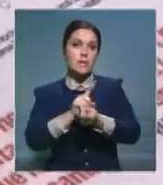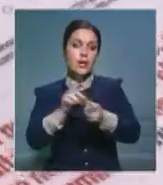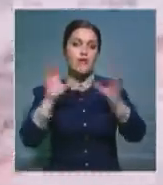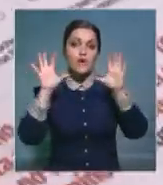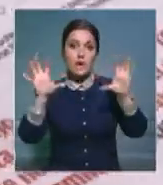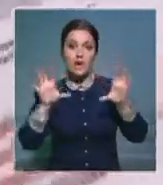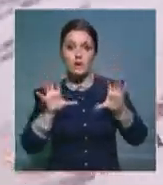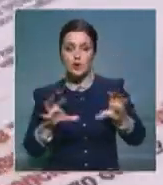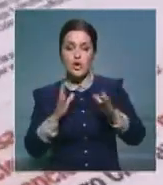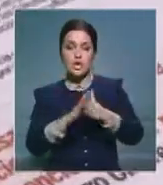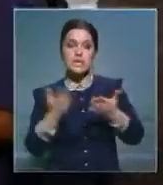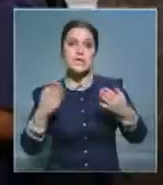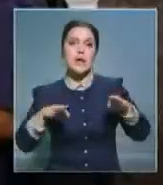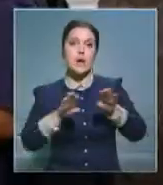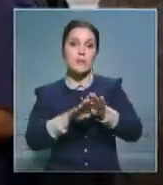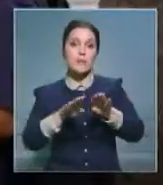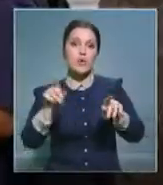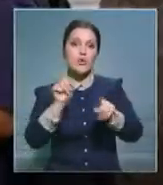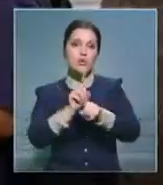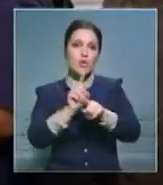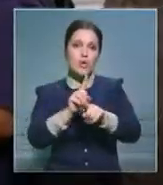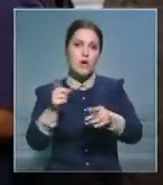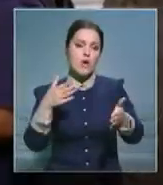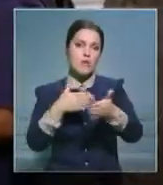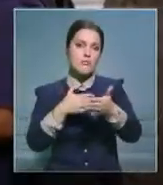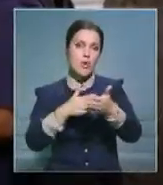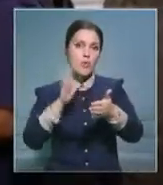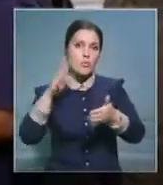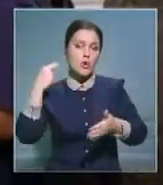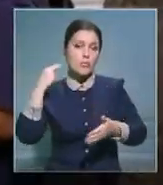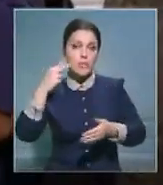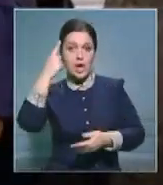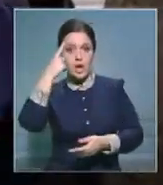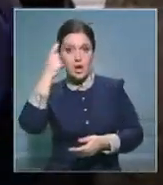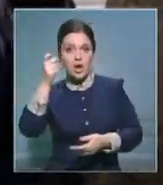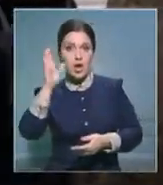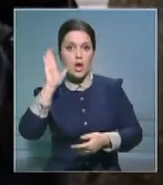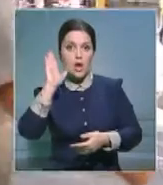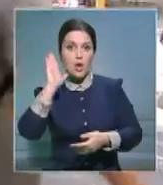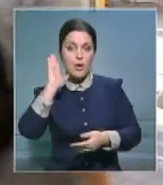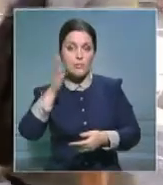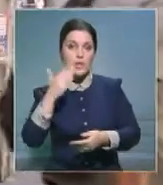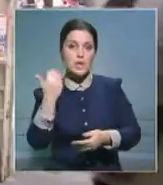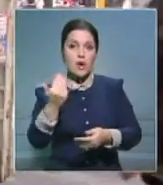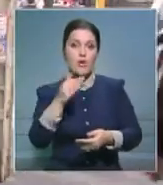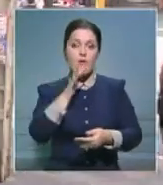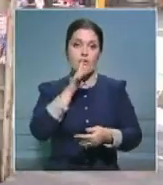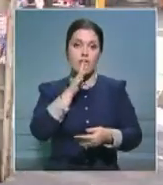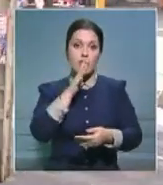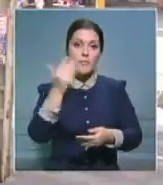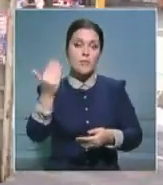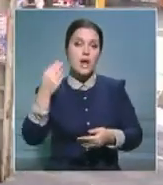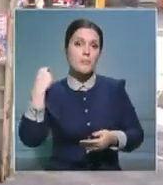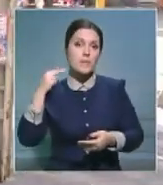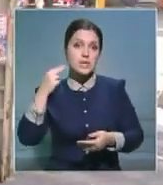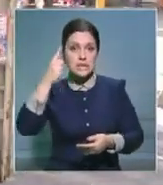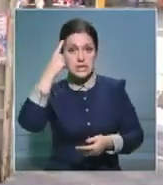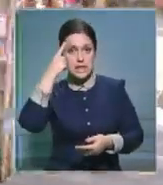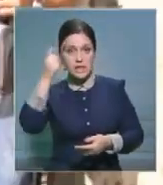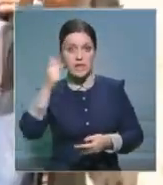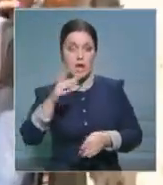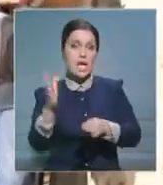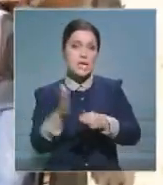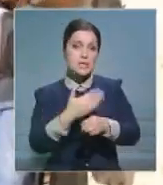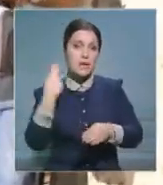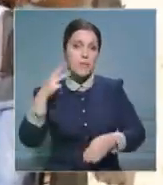изменений в Конституцию, блокировать инициативы президента и объявлять процедуру импичмента. В то же время лидер оппозиции заявил, что